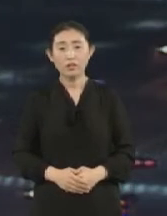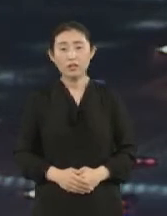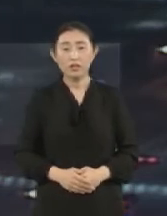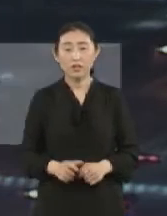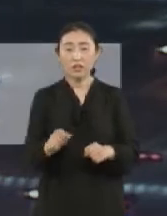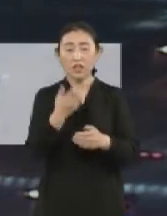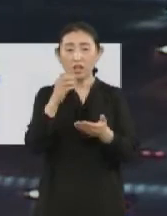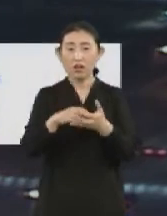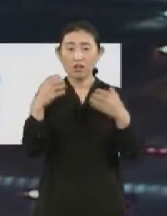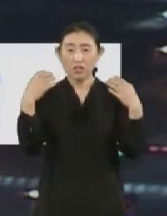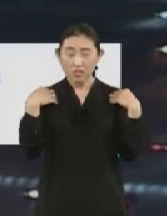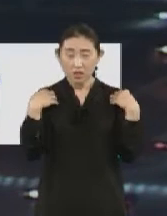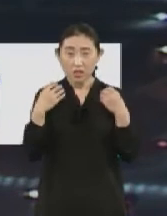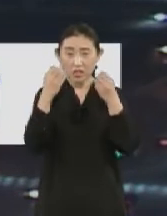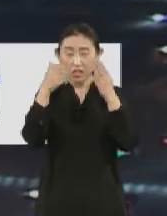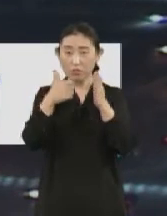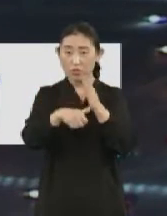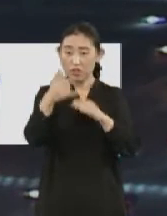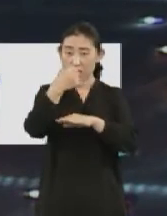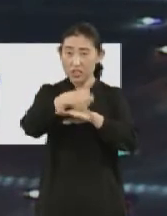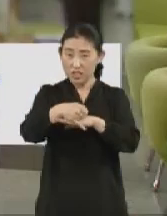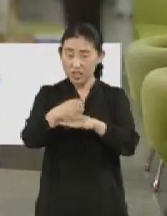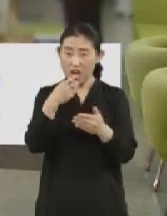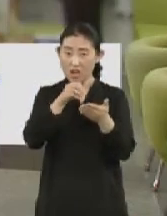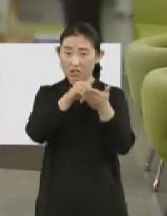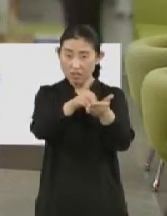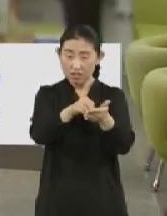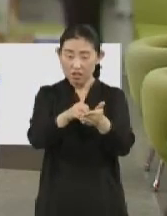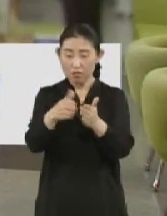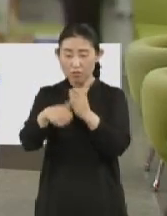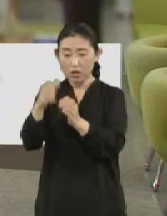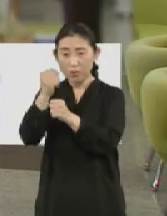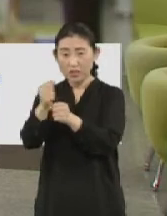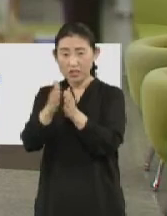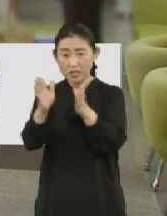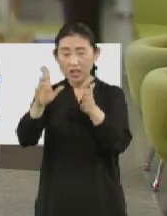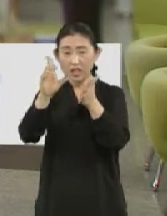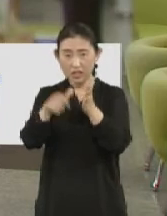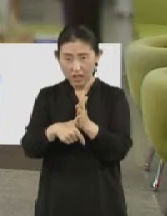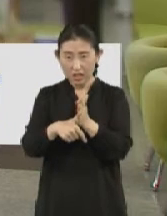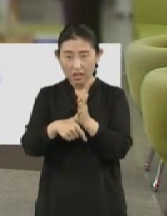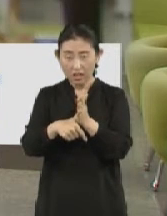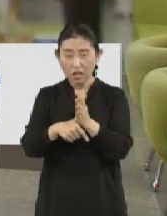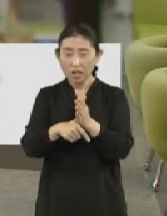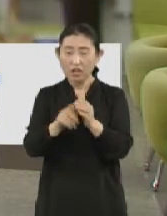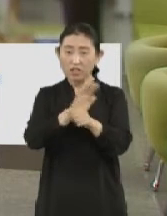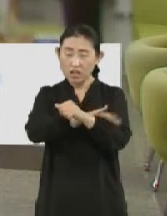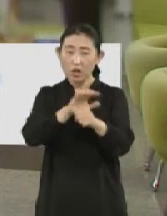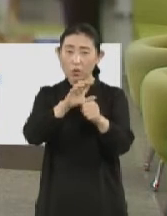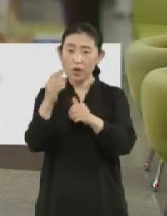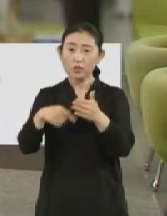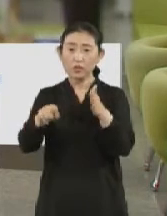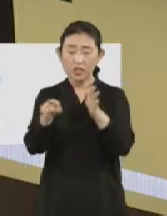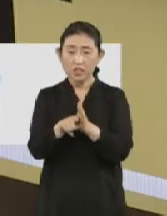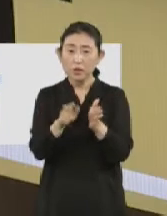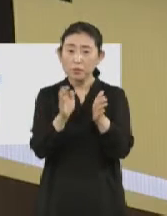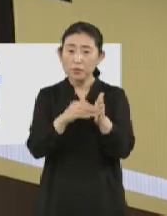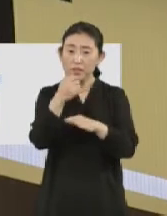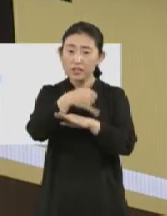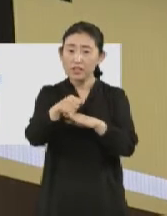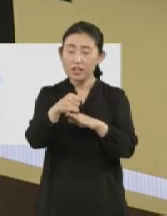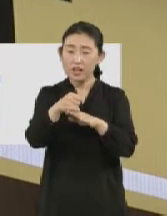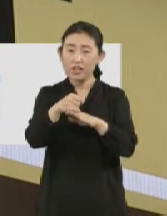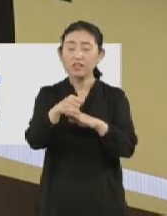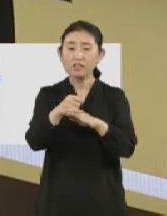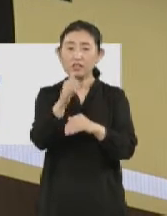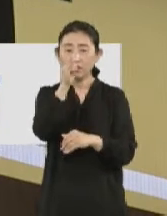특허청은 기업이 신제품 디자인 출원을 제품 출시 시점에 맞춰 전략적으로 활용할 수 있도록 비빌 디자인 제도를